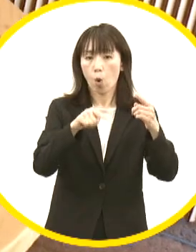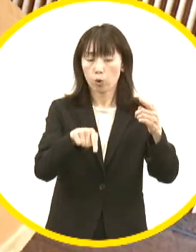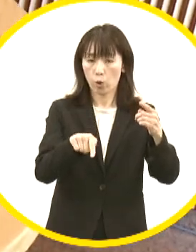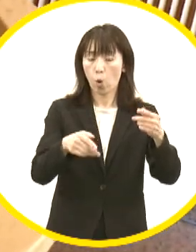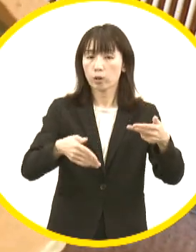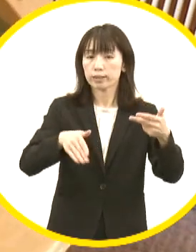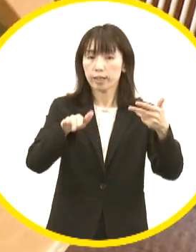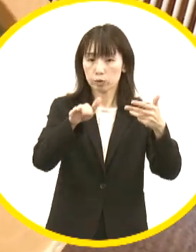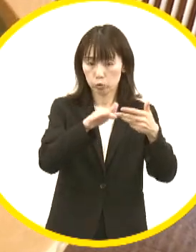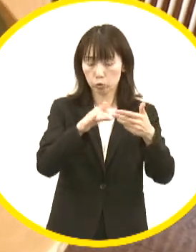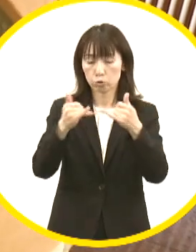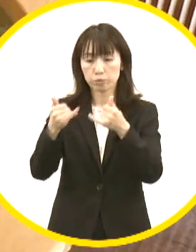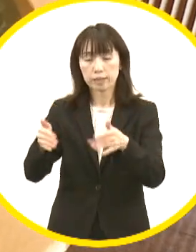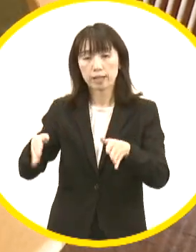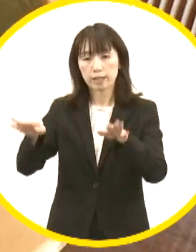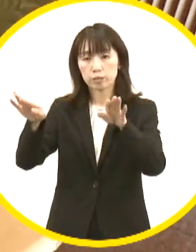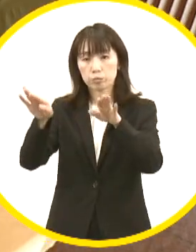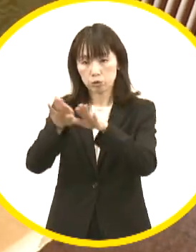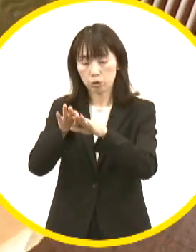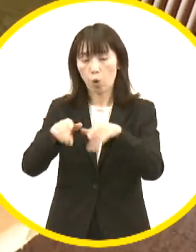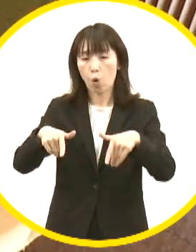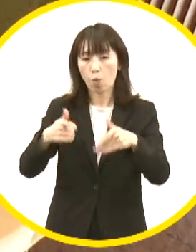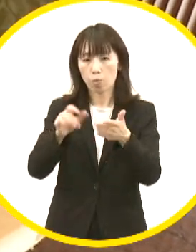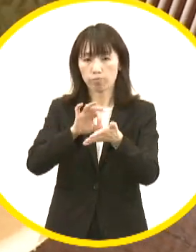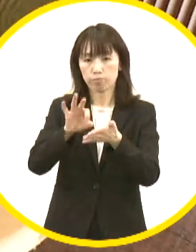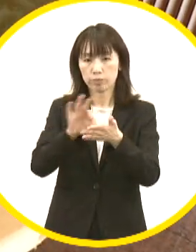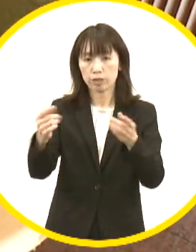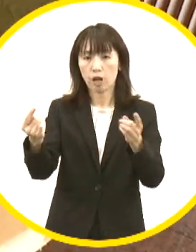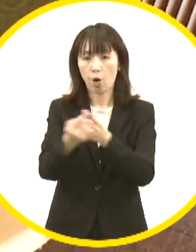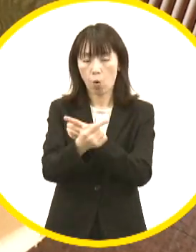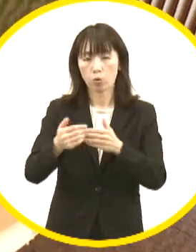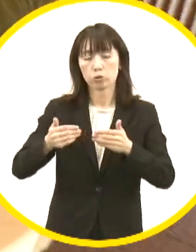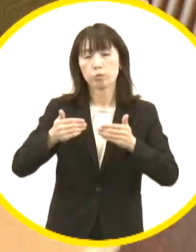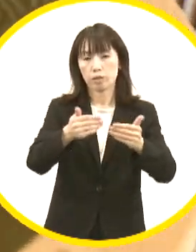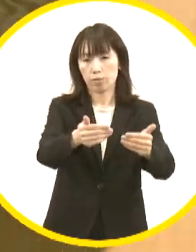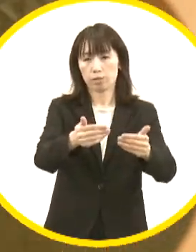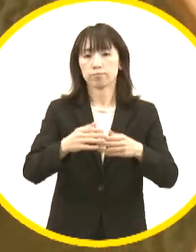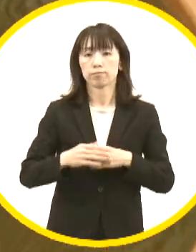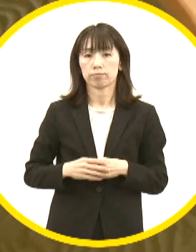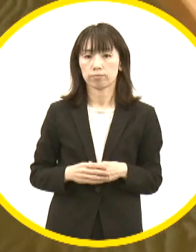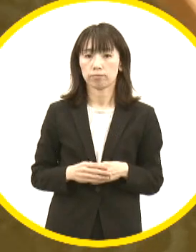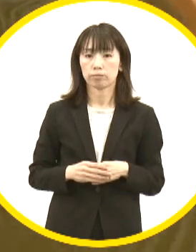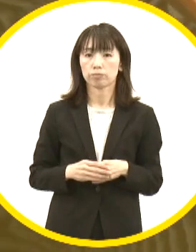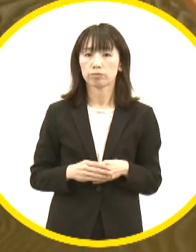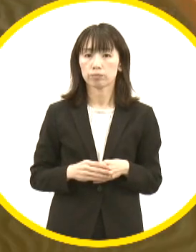共施設に加え、民間建築物の木造・木質化を進めています。